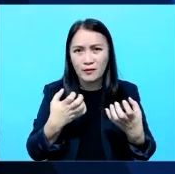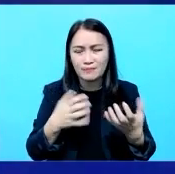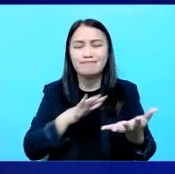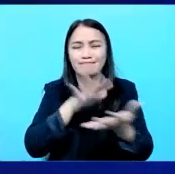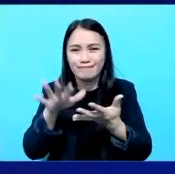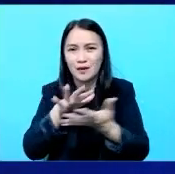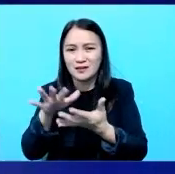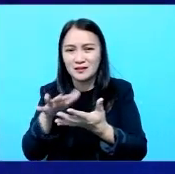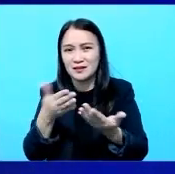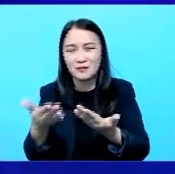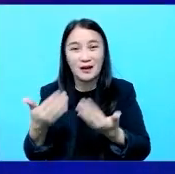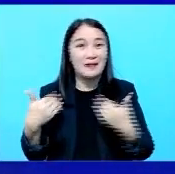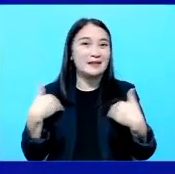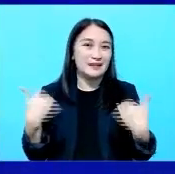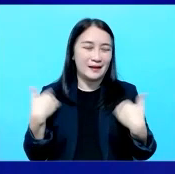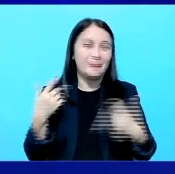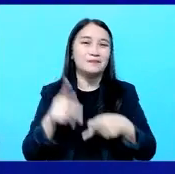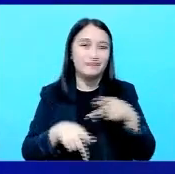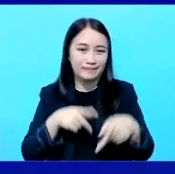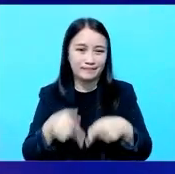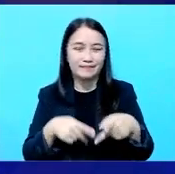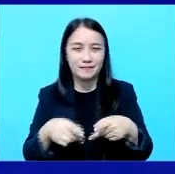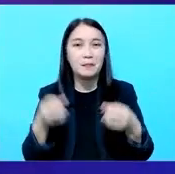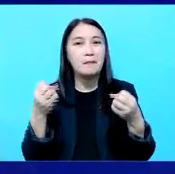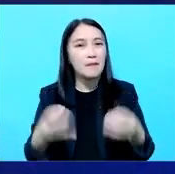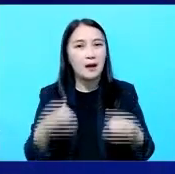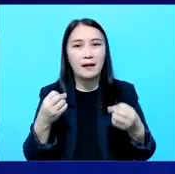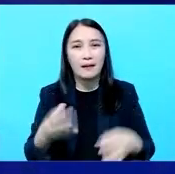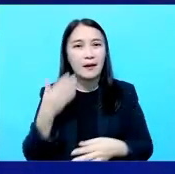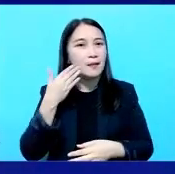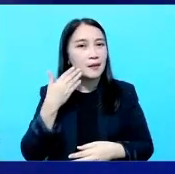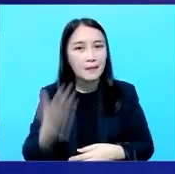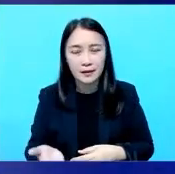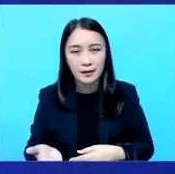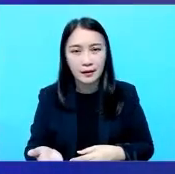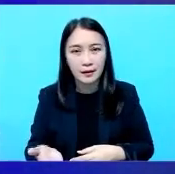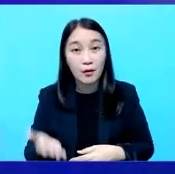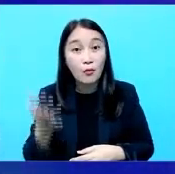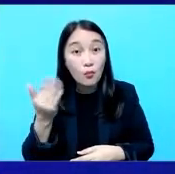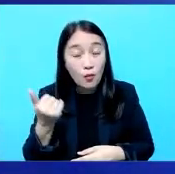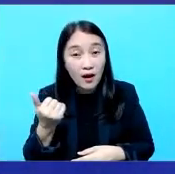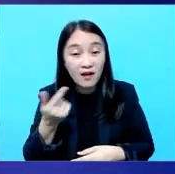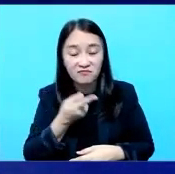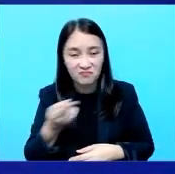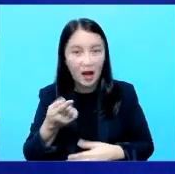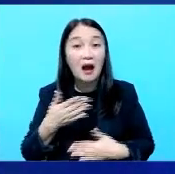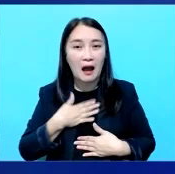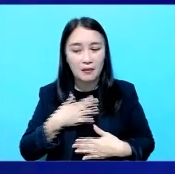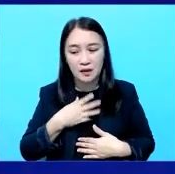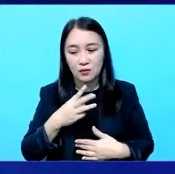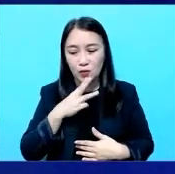kabataan. Marami na raw ang namatay sa ibang bansa dahil sa bagsik ng Happy Water. Ayon sa